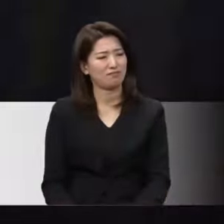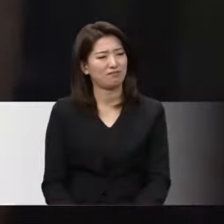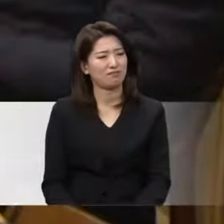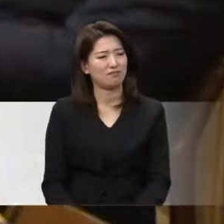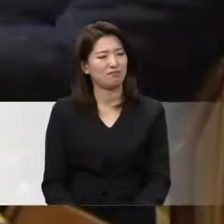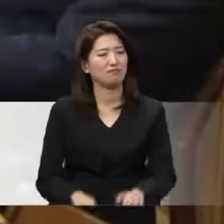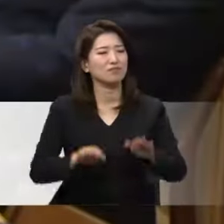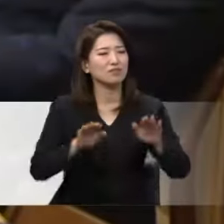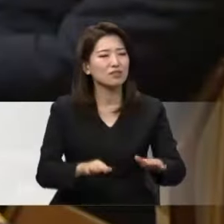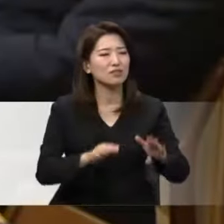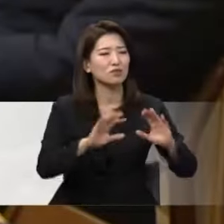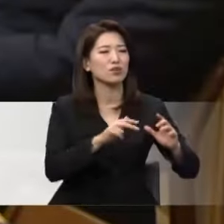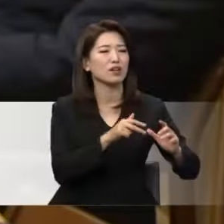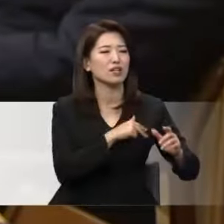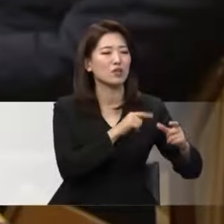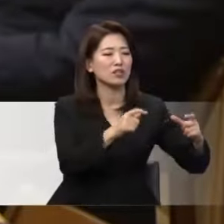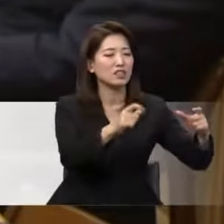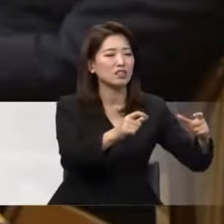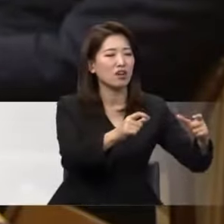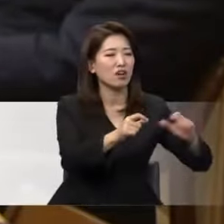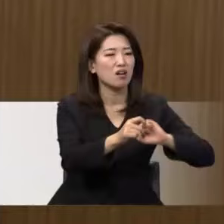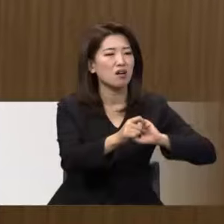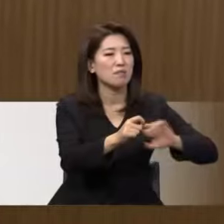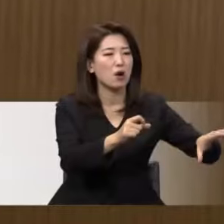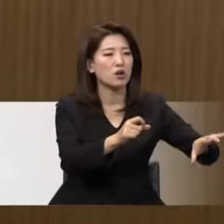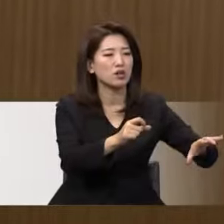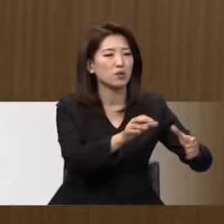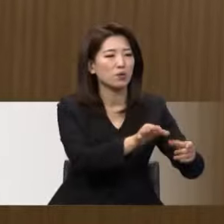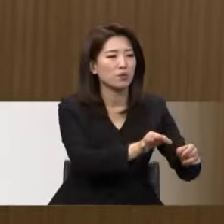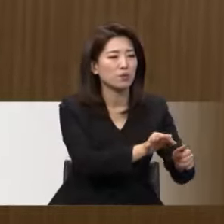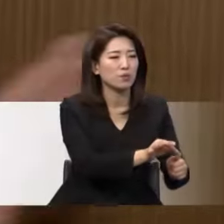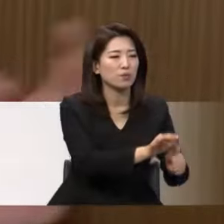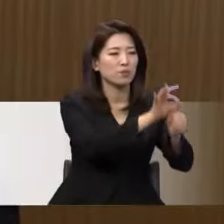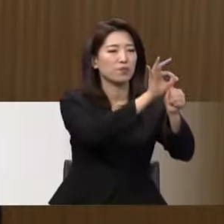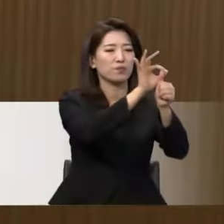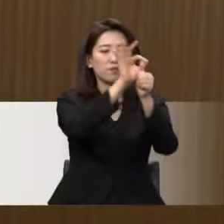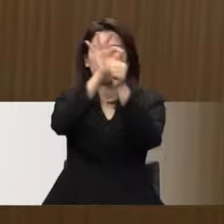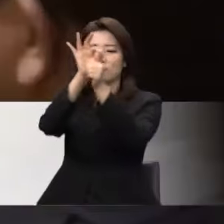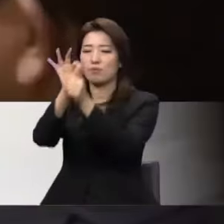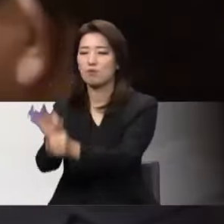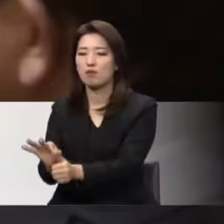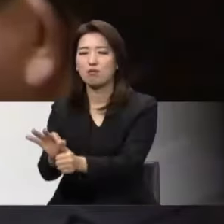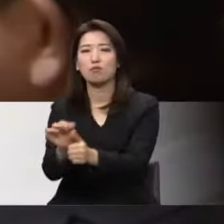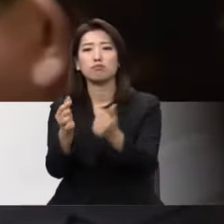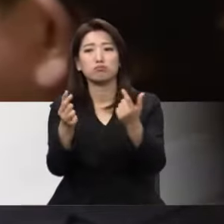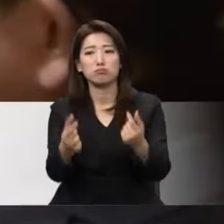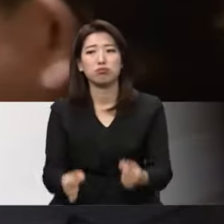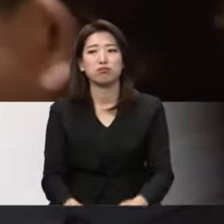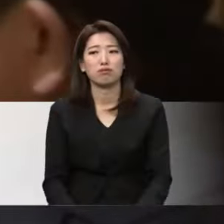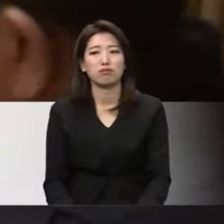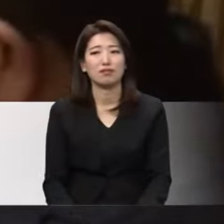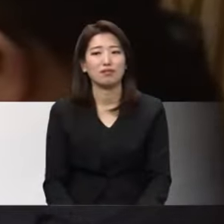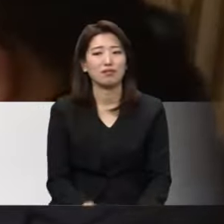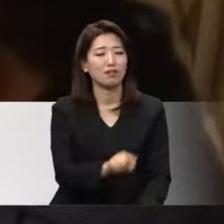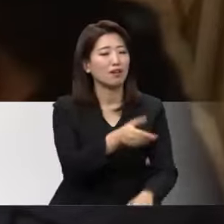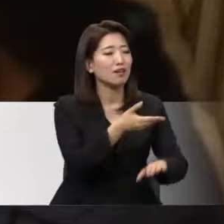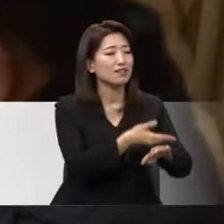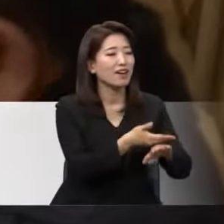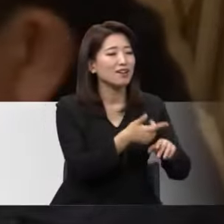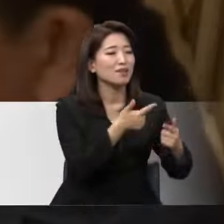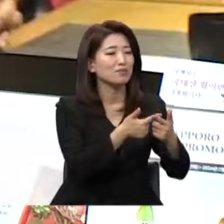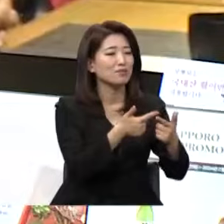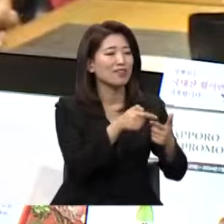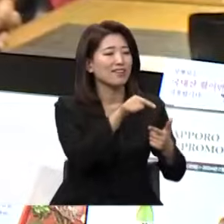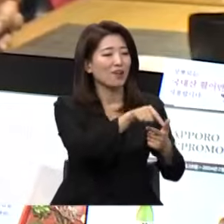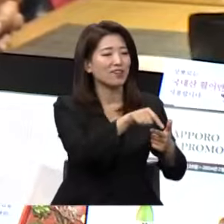국회의원을 옮겨심기 하는 겁니다 부산진구에서 공천을 못 받고 밀려서 북구 오는 겁니다